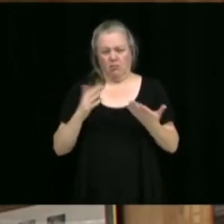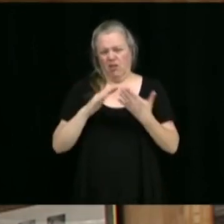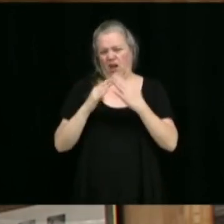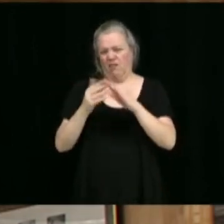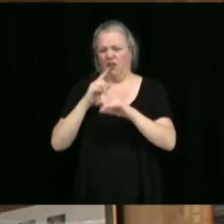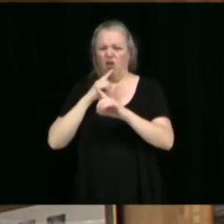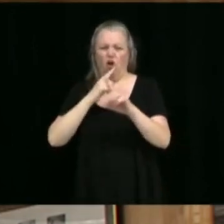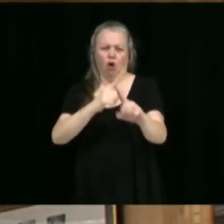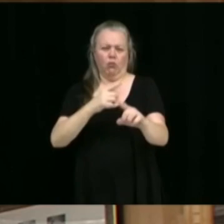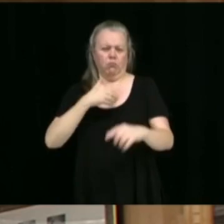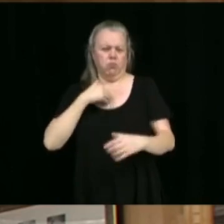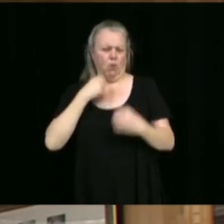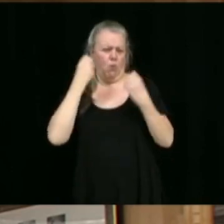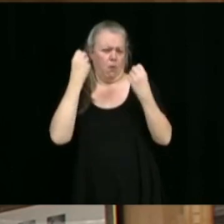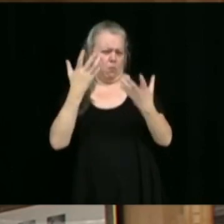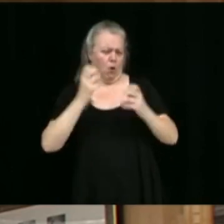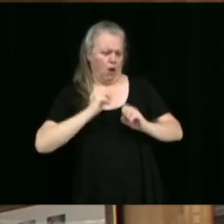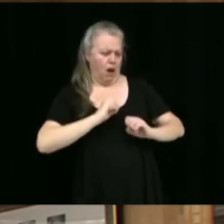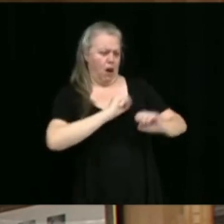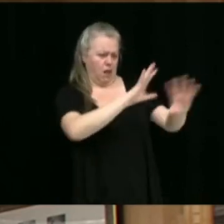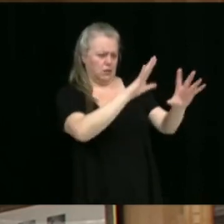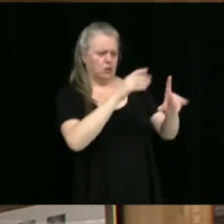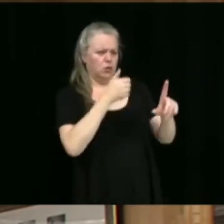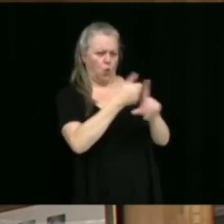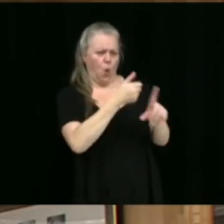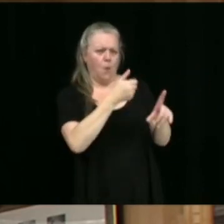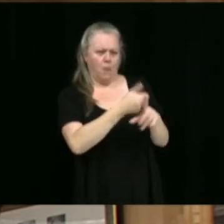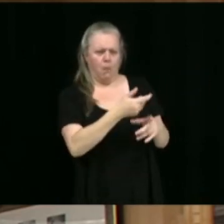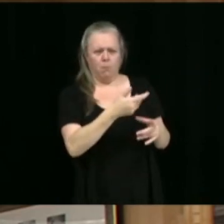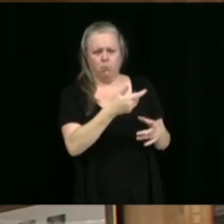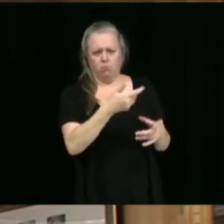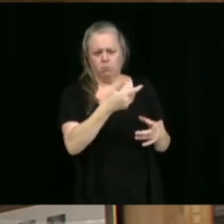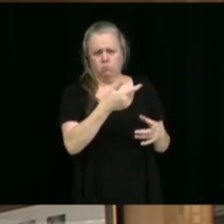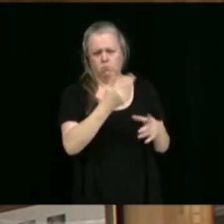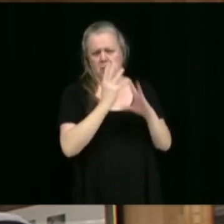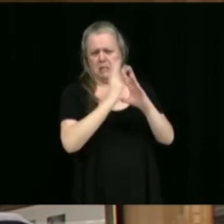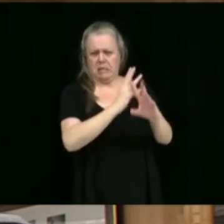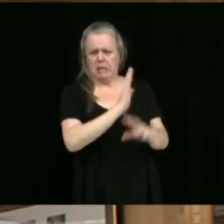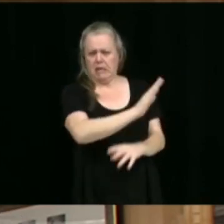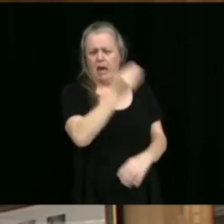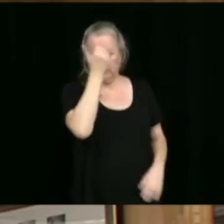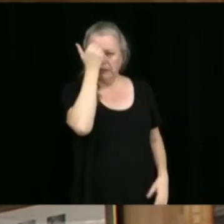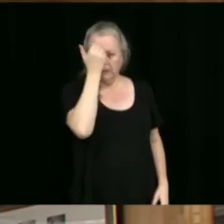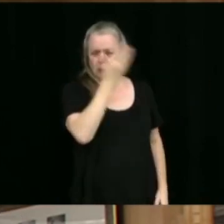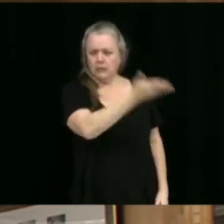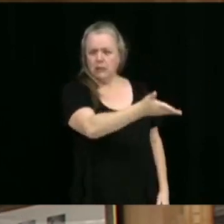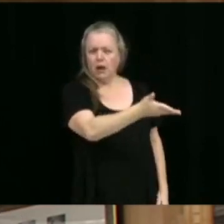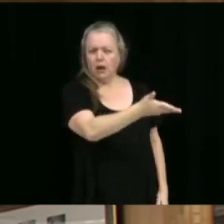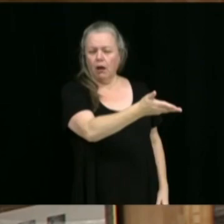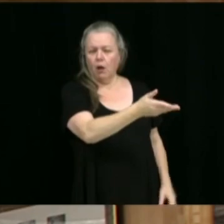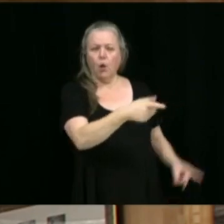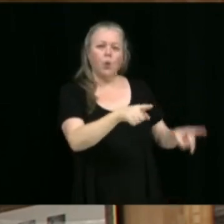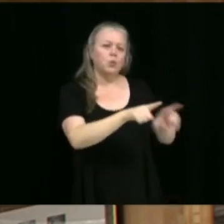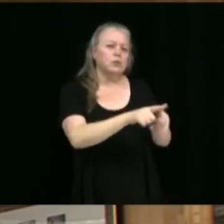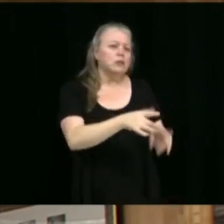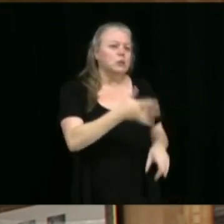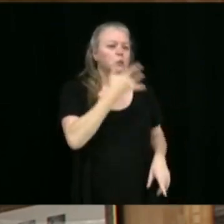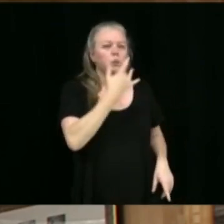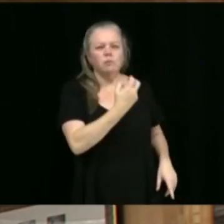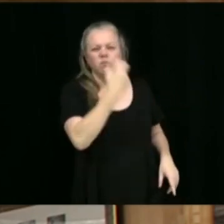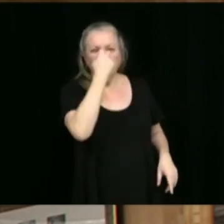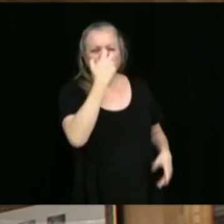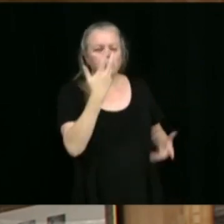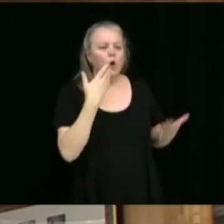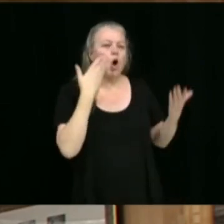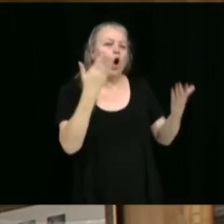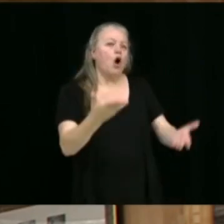ça? Ouais. Pourquoi qu'on ne laisserait pas les promoteurs juger eux-mêmes selon leur clientèle, puis selon leur goût du risque, puis de qu'est-ce